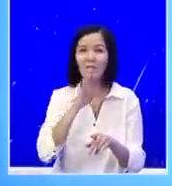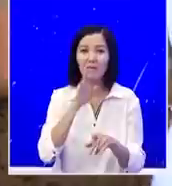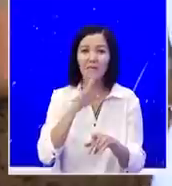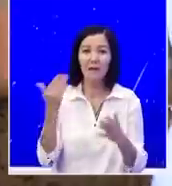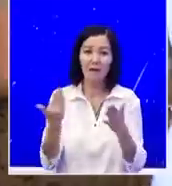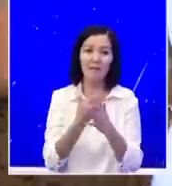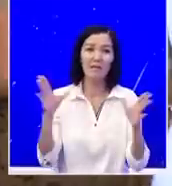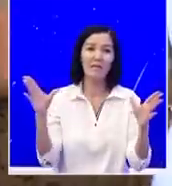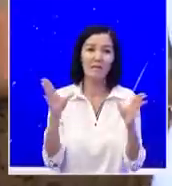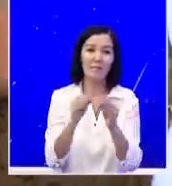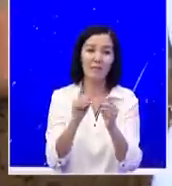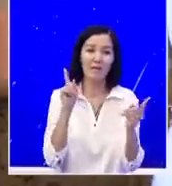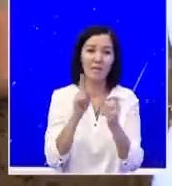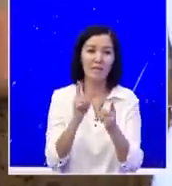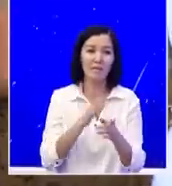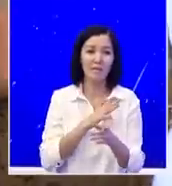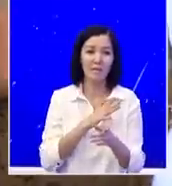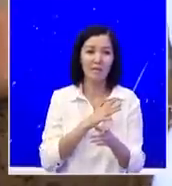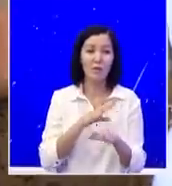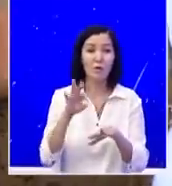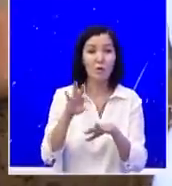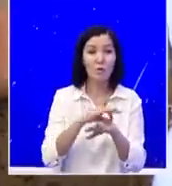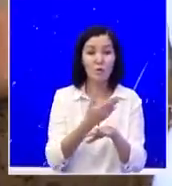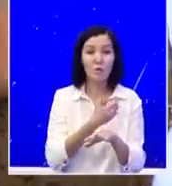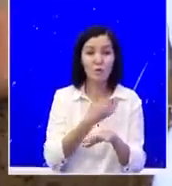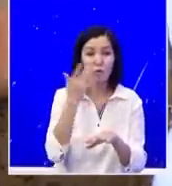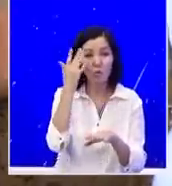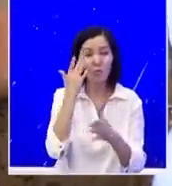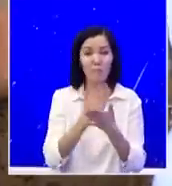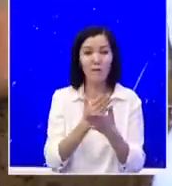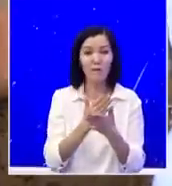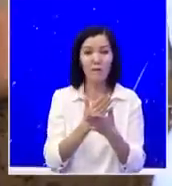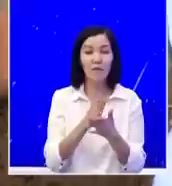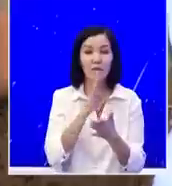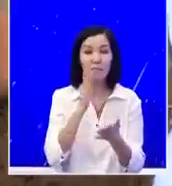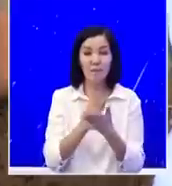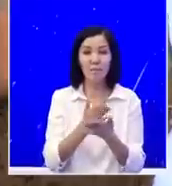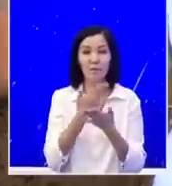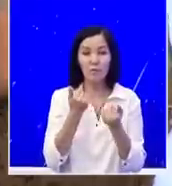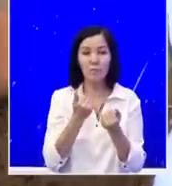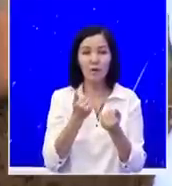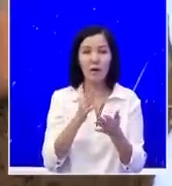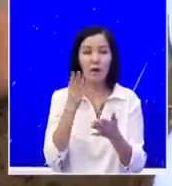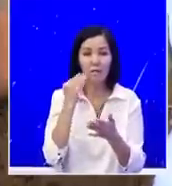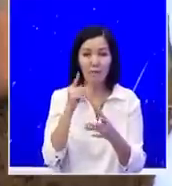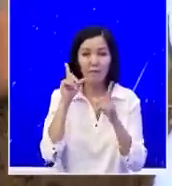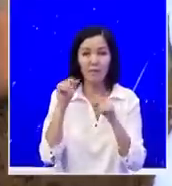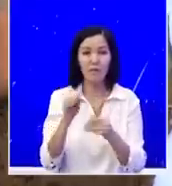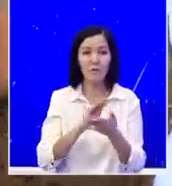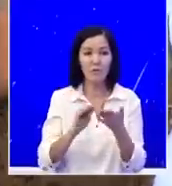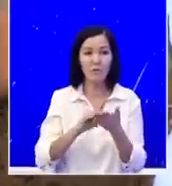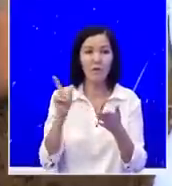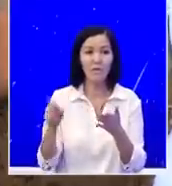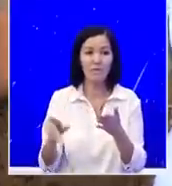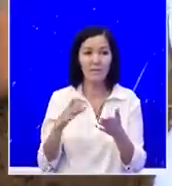қосты. Үйленсем деген ойым бар, негізі қызың бар ма деп, я бар аға деп, қай жақта, негізі Алматыда, осы тоже